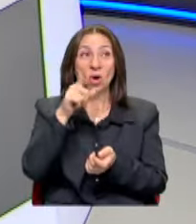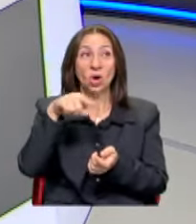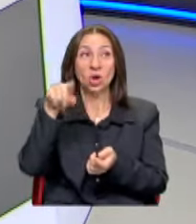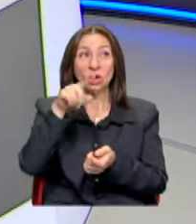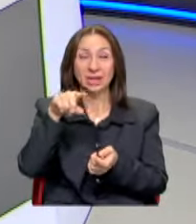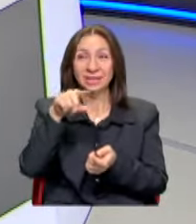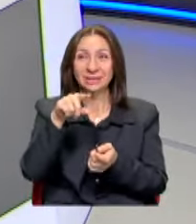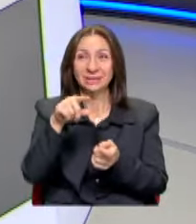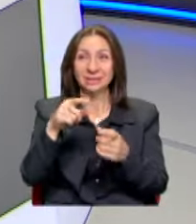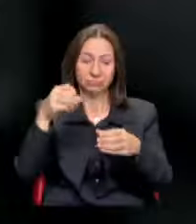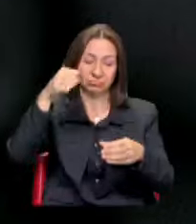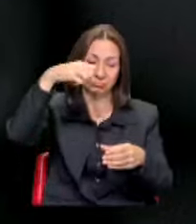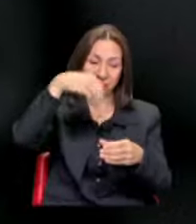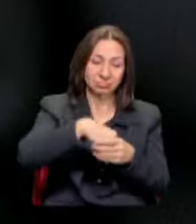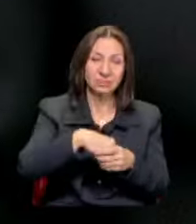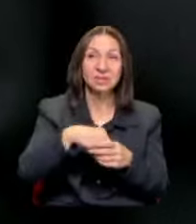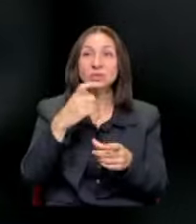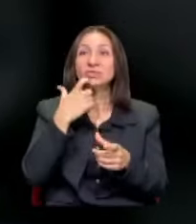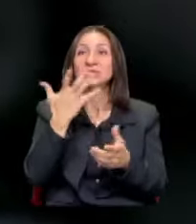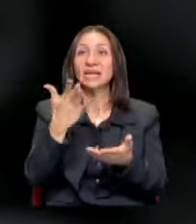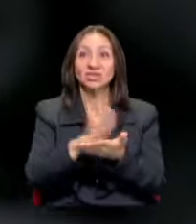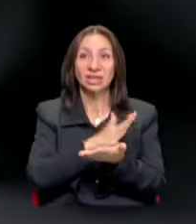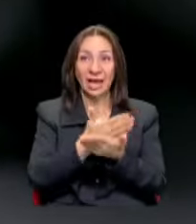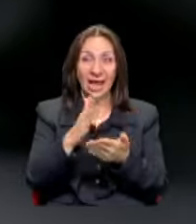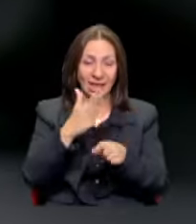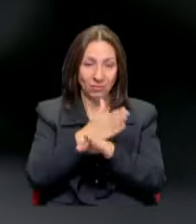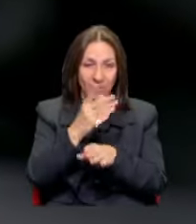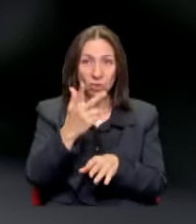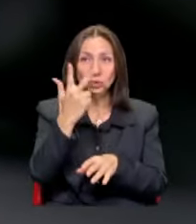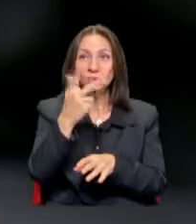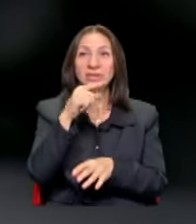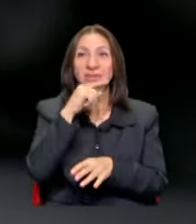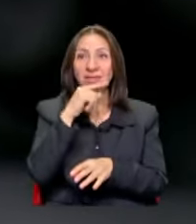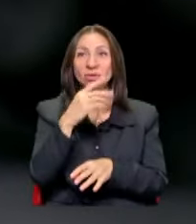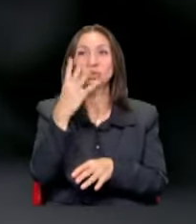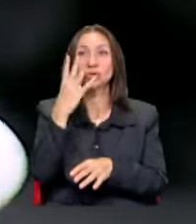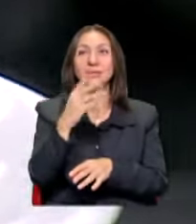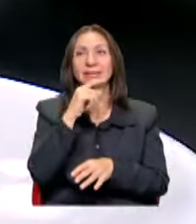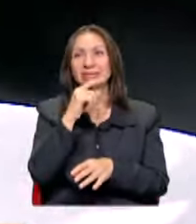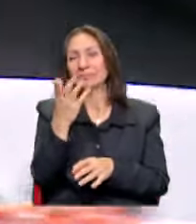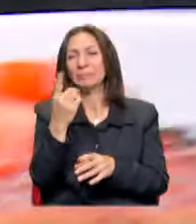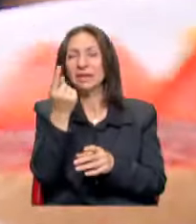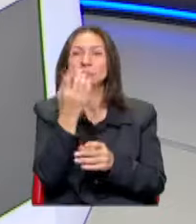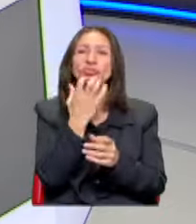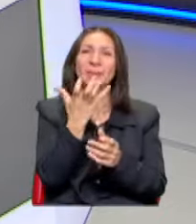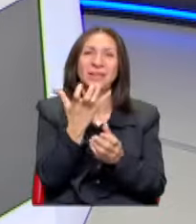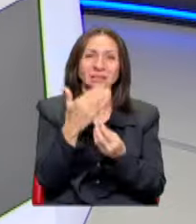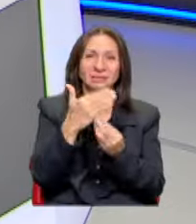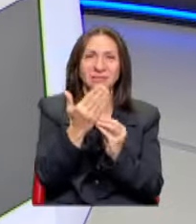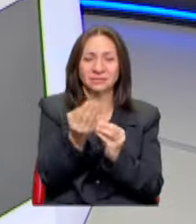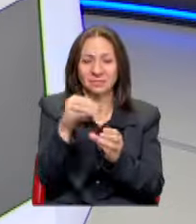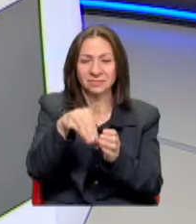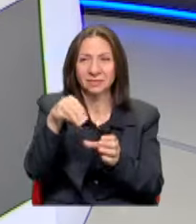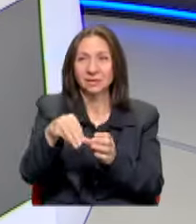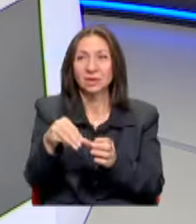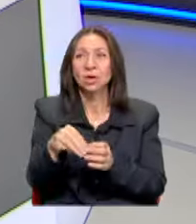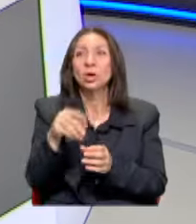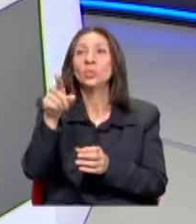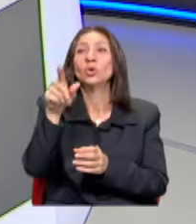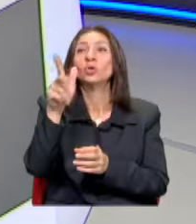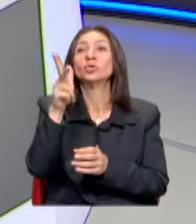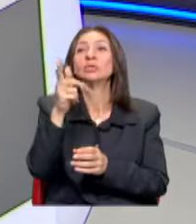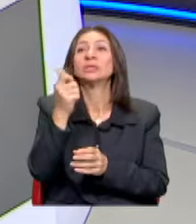yanına koyduğu İşte o salçalı ekmek 3 tane zeytin 4 tane zeytin ve birazcık da domates buradaki